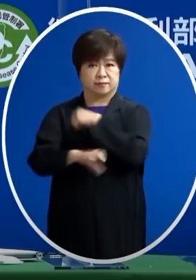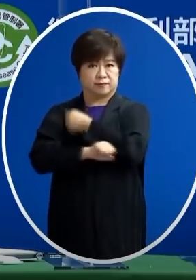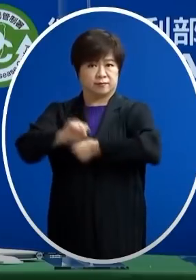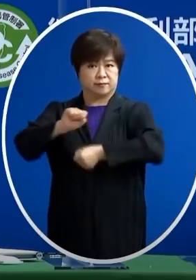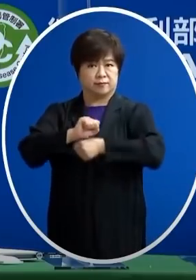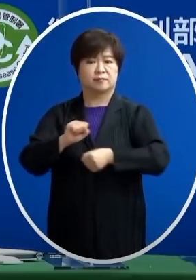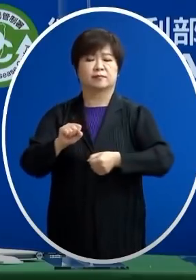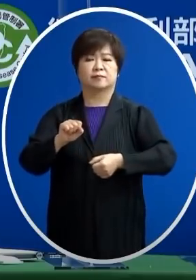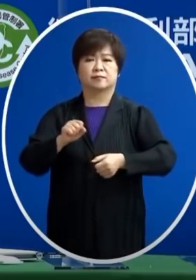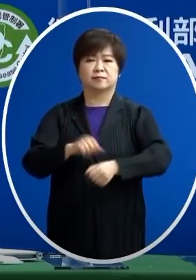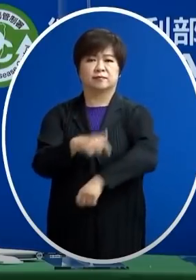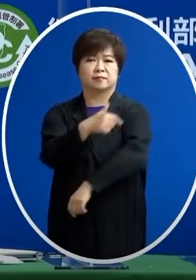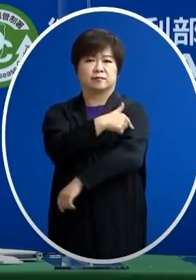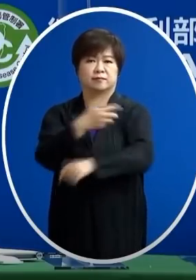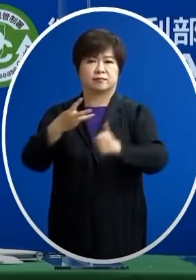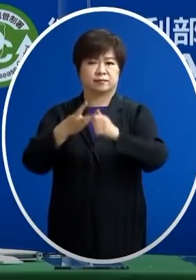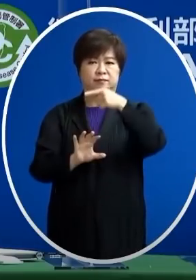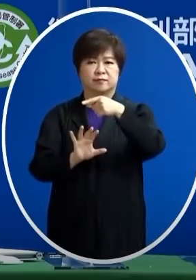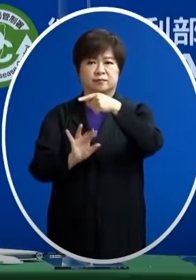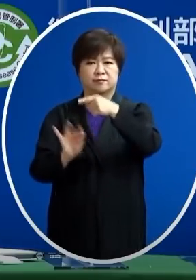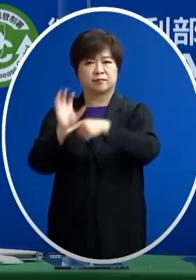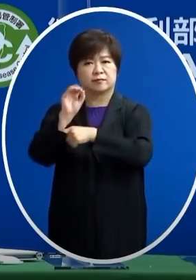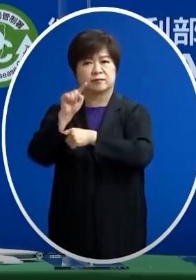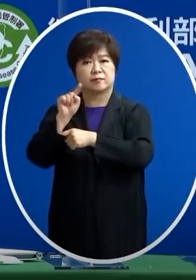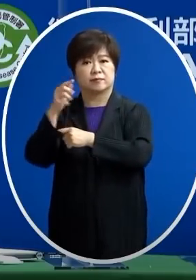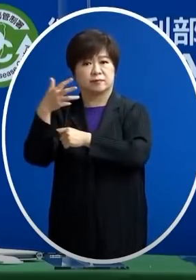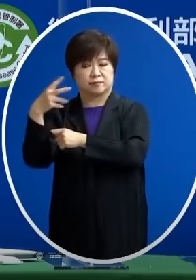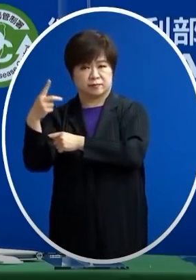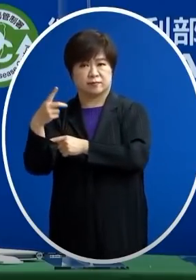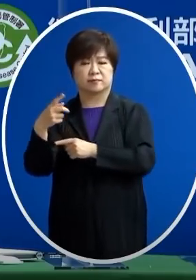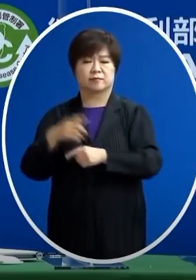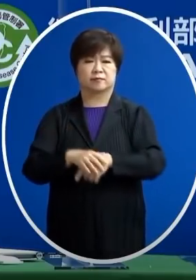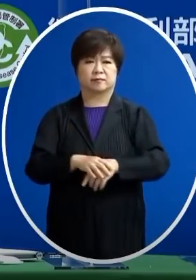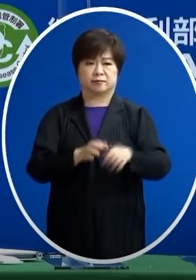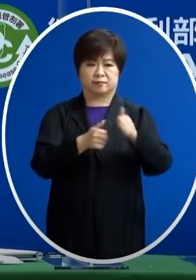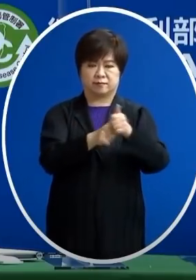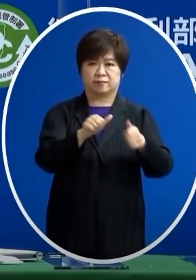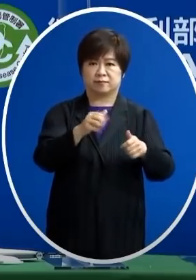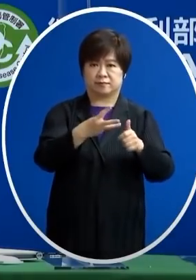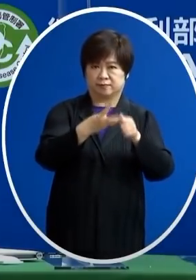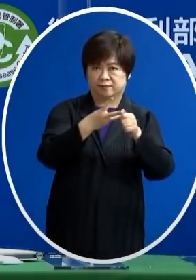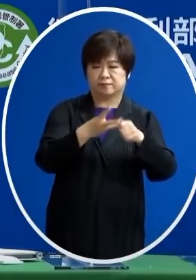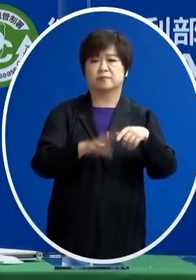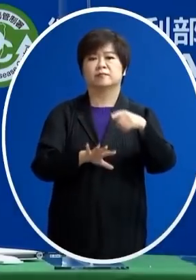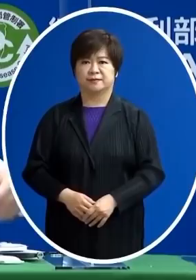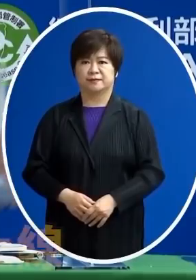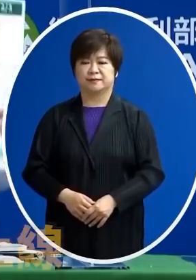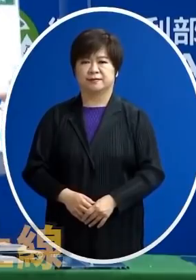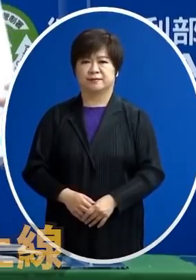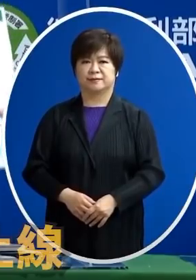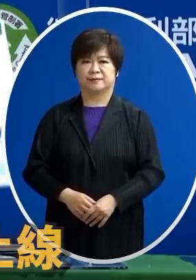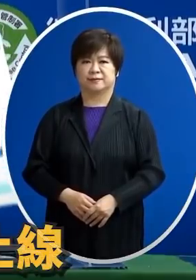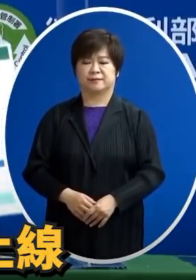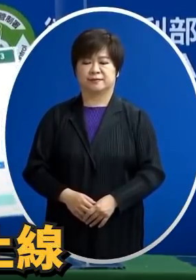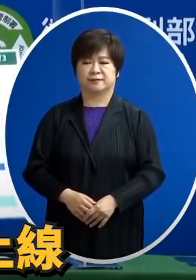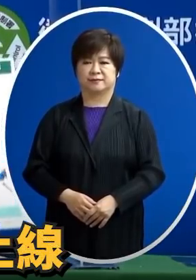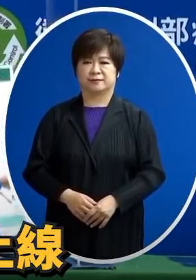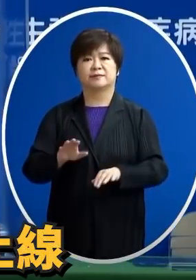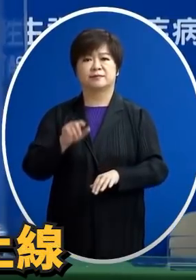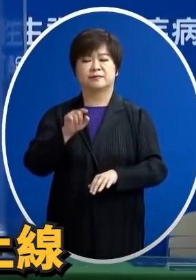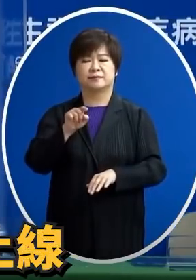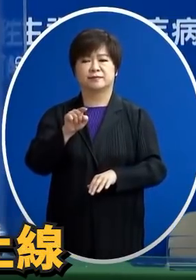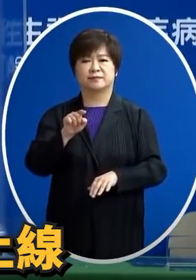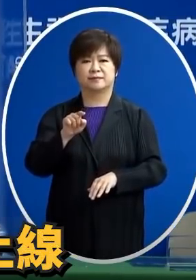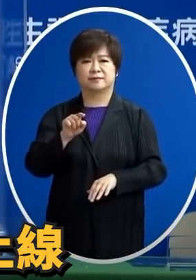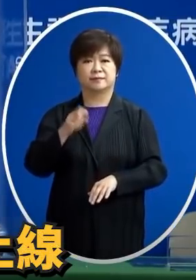强剂接种率是 0.81%， 另外追加剂的接种率是 48.63%。另外我们今天有